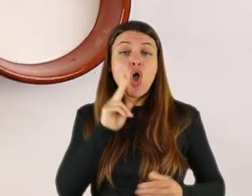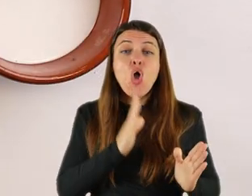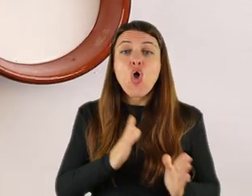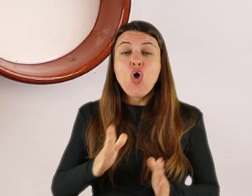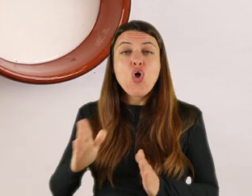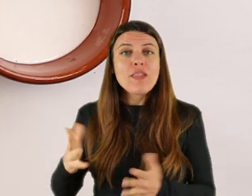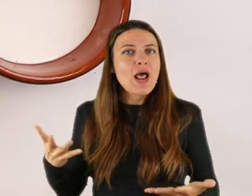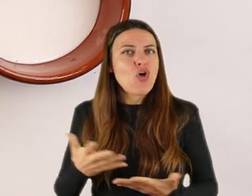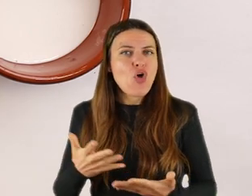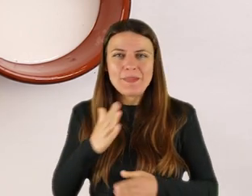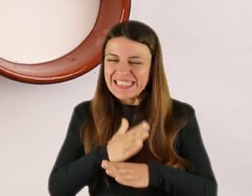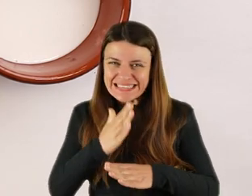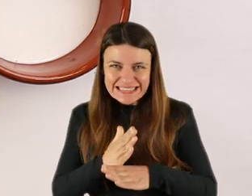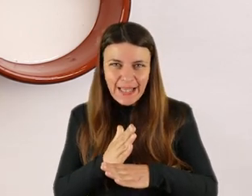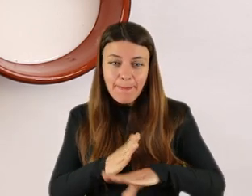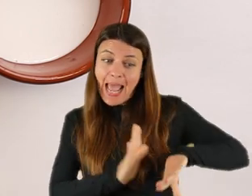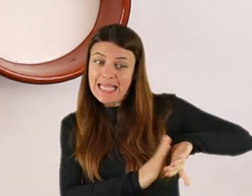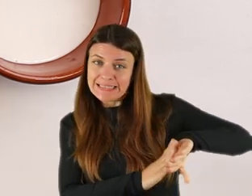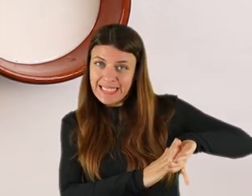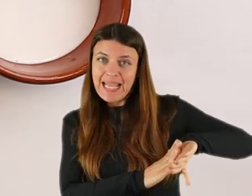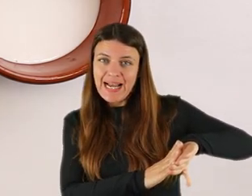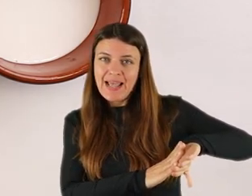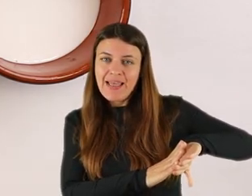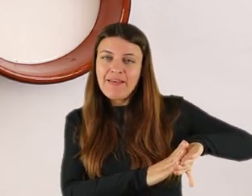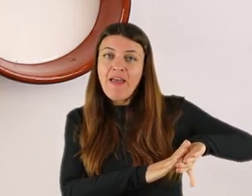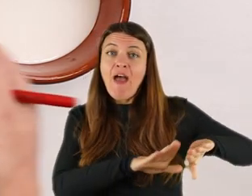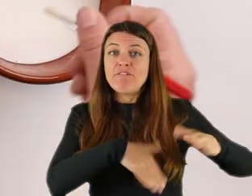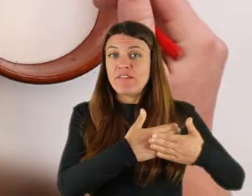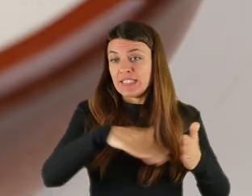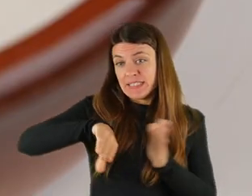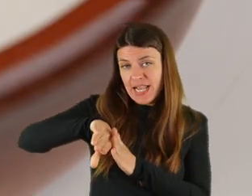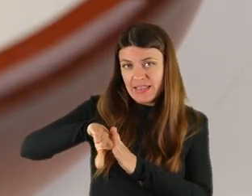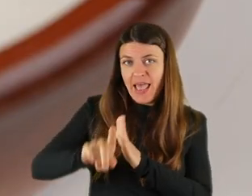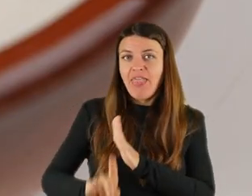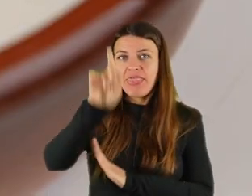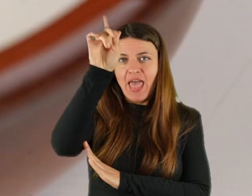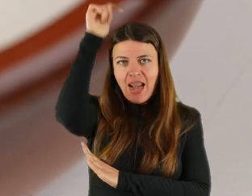tesseles sempre ha de ser d'esquerra a dreta i de dalt a baix.